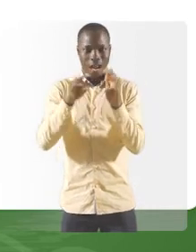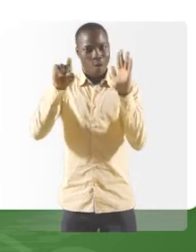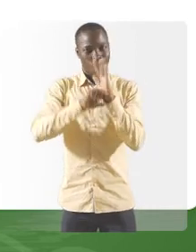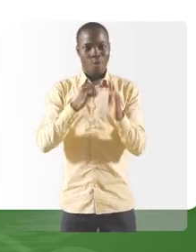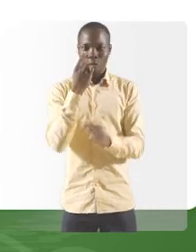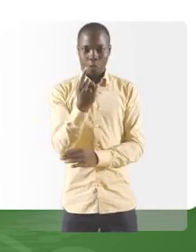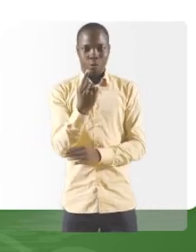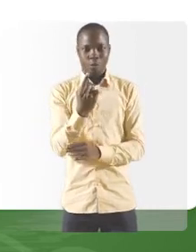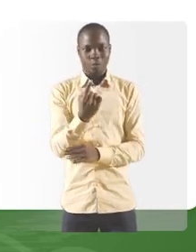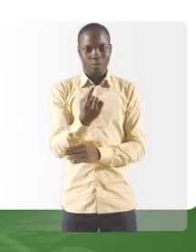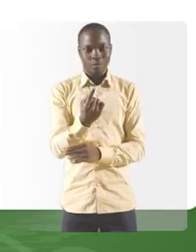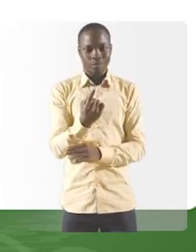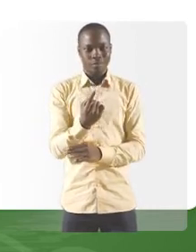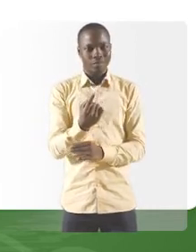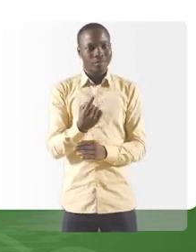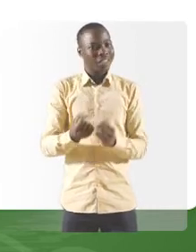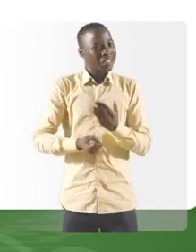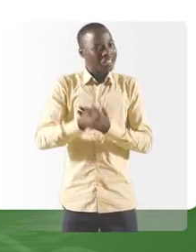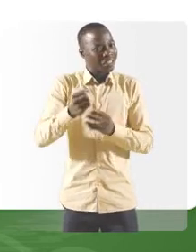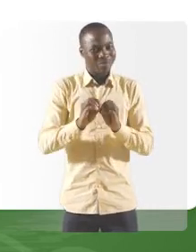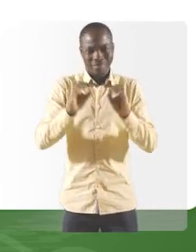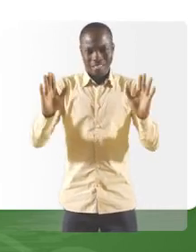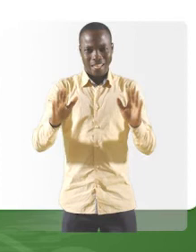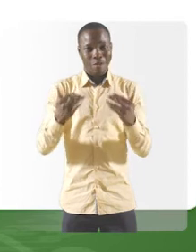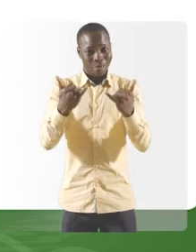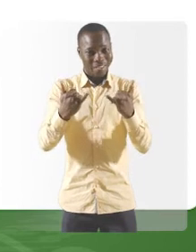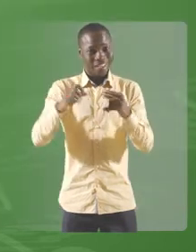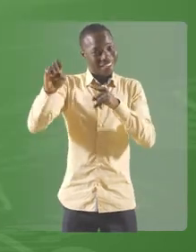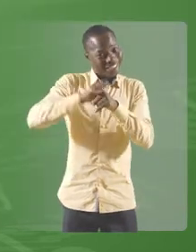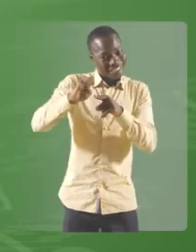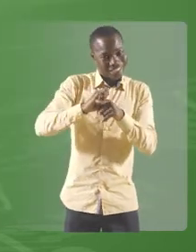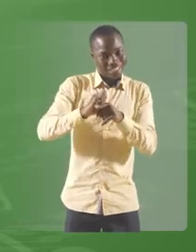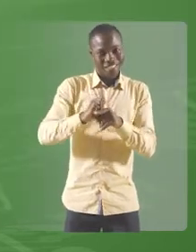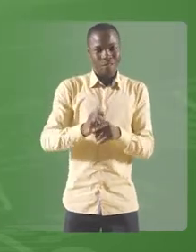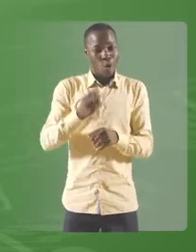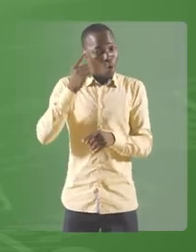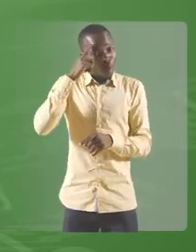1. Donc nous allons appliquer cela à un exercice.